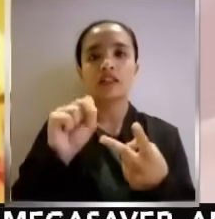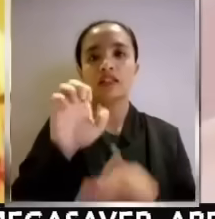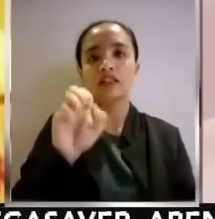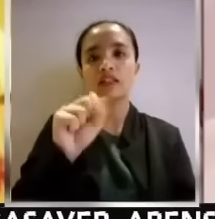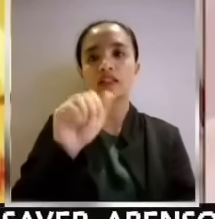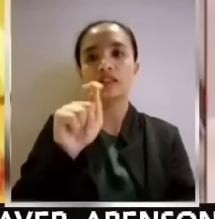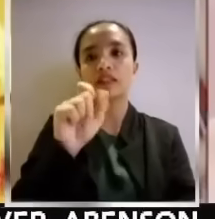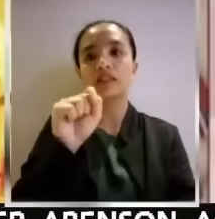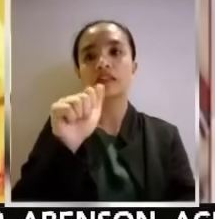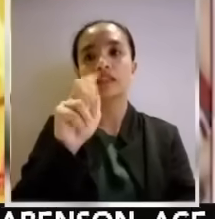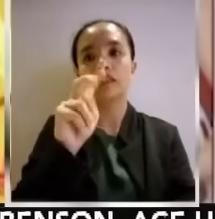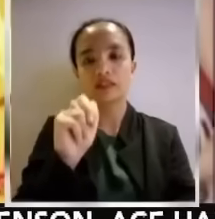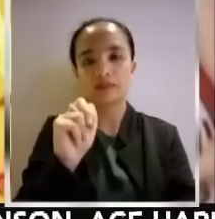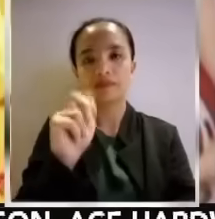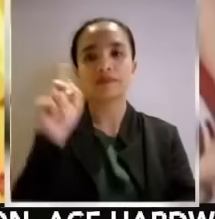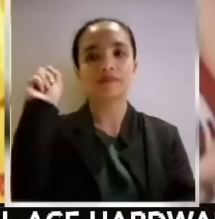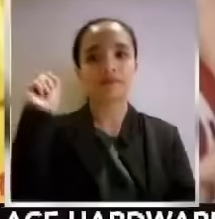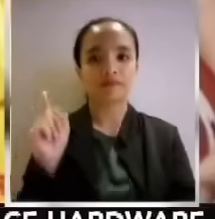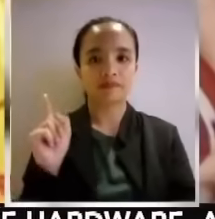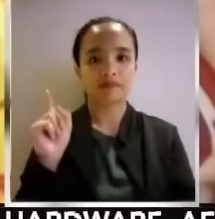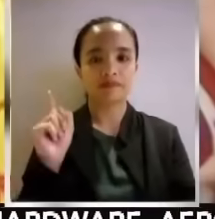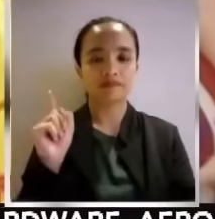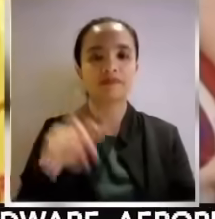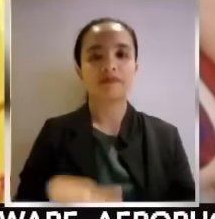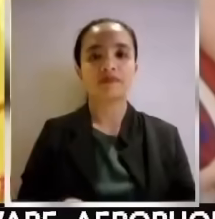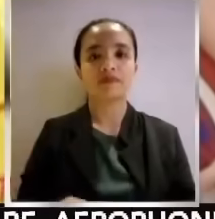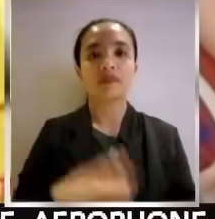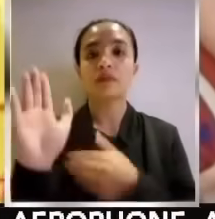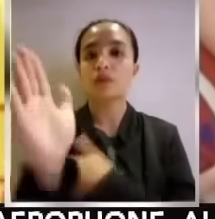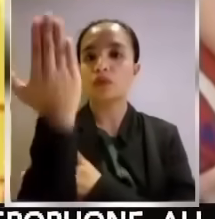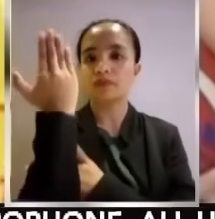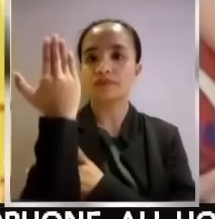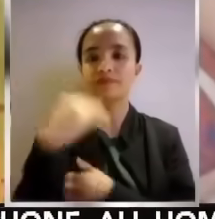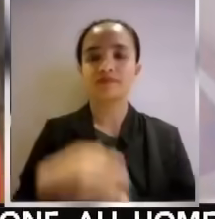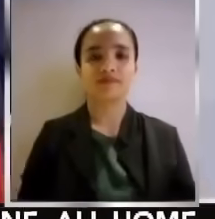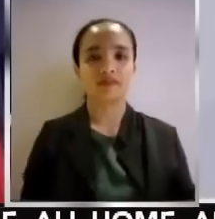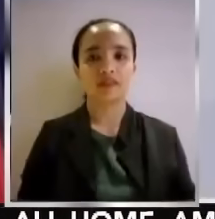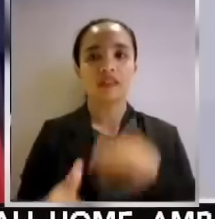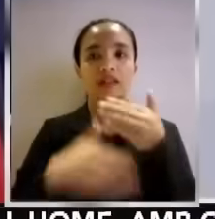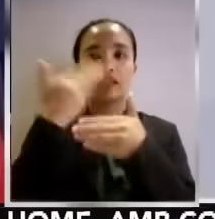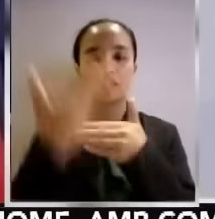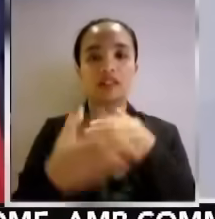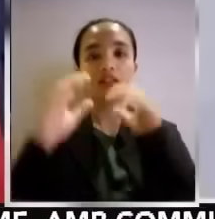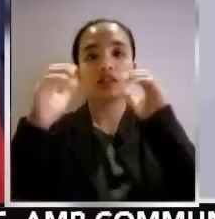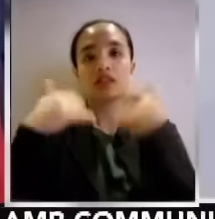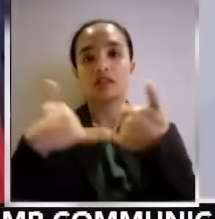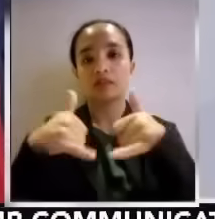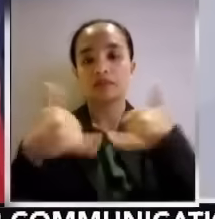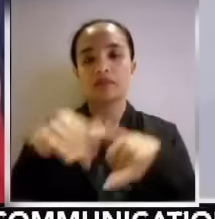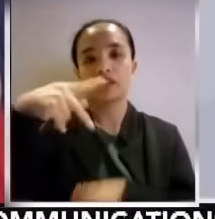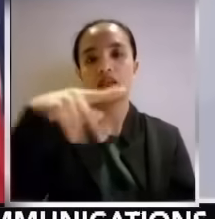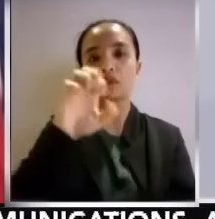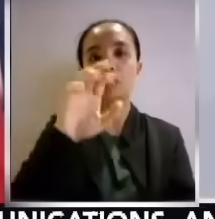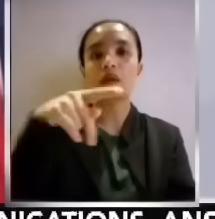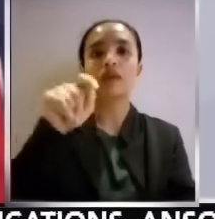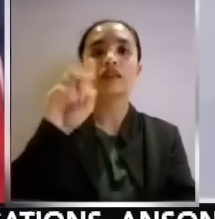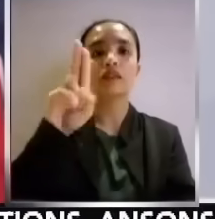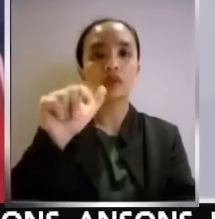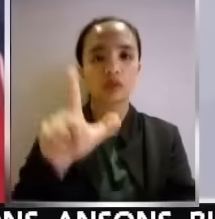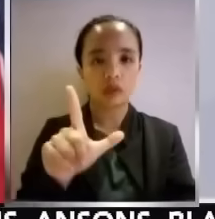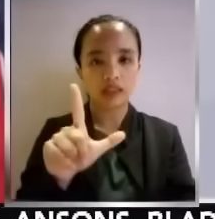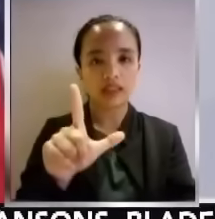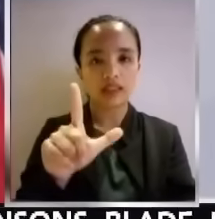San Sebastian College Recoletos Golden Stags sa umaga. Susundan niya ng laro ng Perpetual Altas kontra sa Letran Knights sa